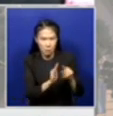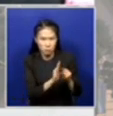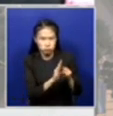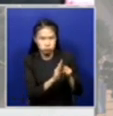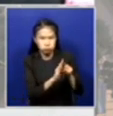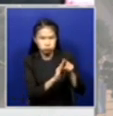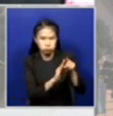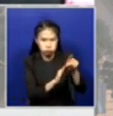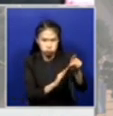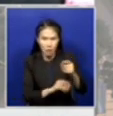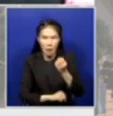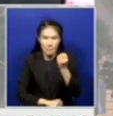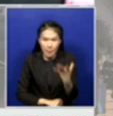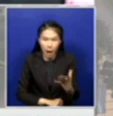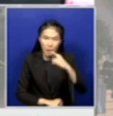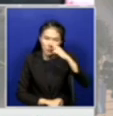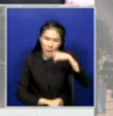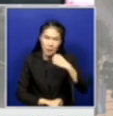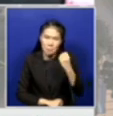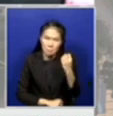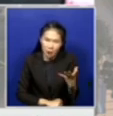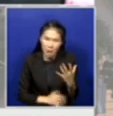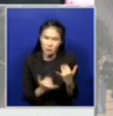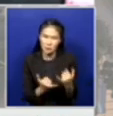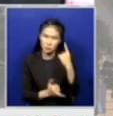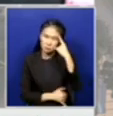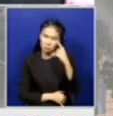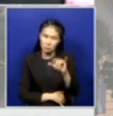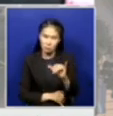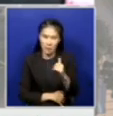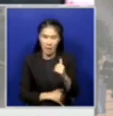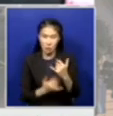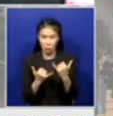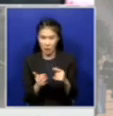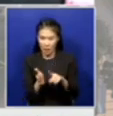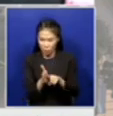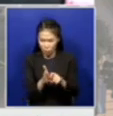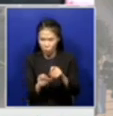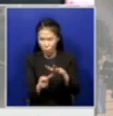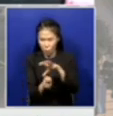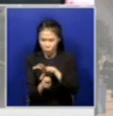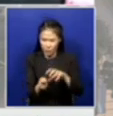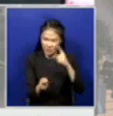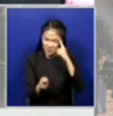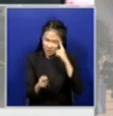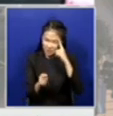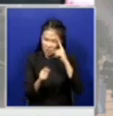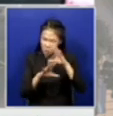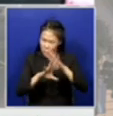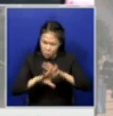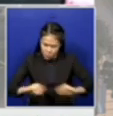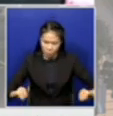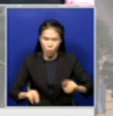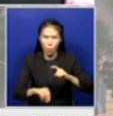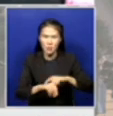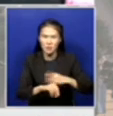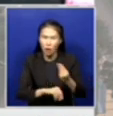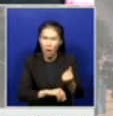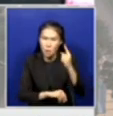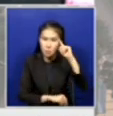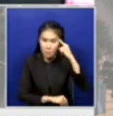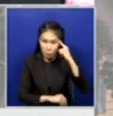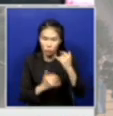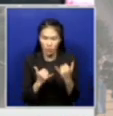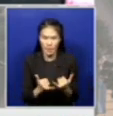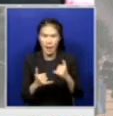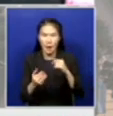ครับแล้วก็ไม่สามารถคาดการได้ว่าเราเนี่ยเหตุการณ์ดังกล่าวเนี่ยจะสิ้นสุดลงเมื่อไหร่การแพร่ระบาดครับทำให้เศรษฐ